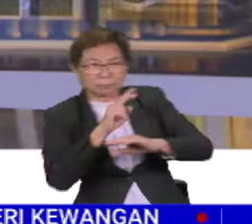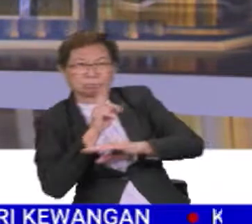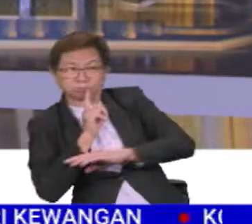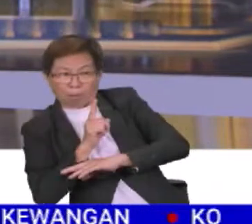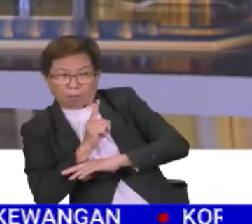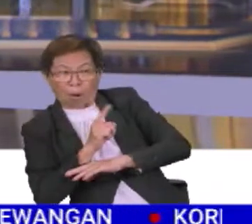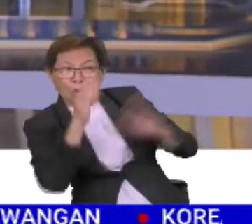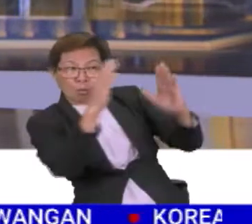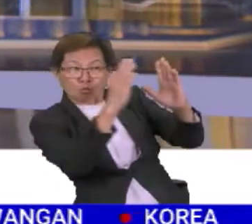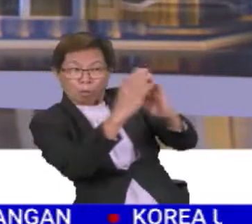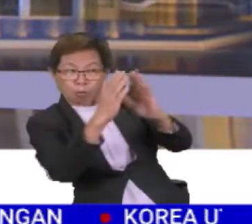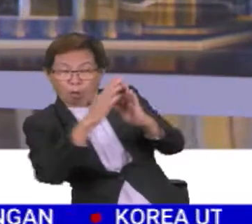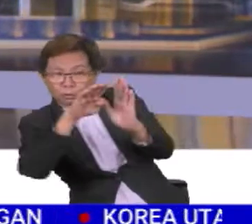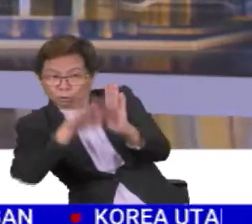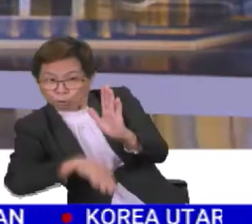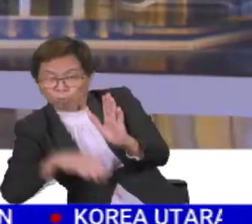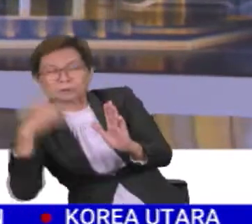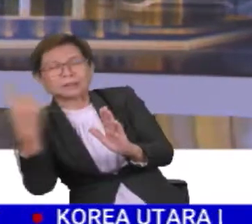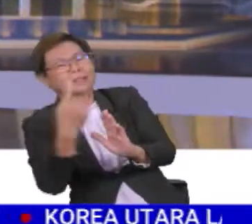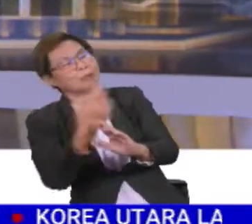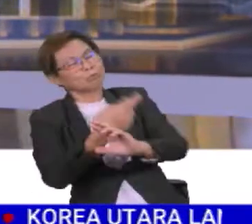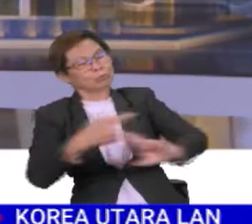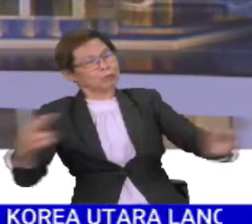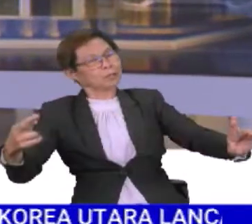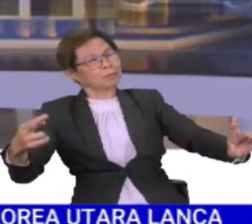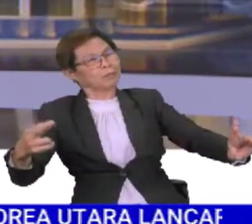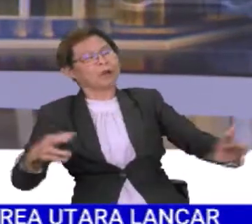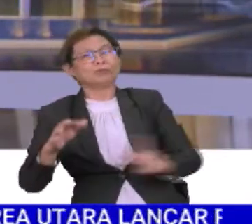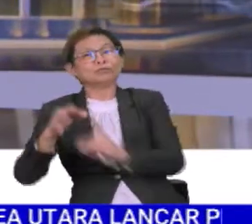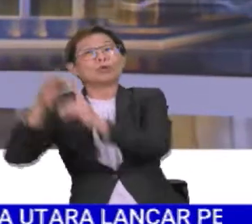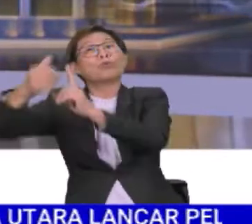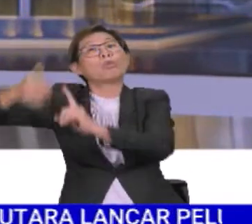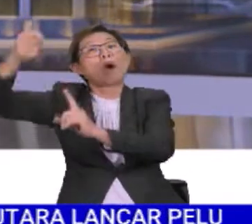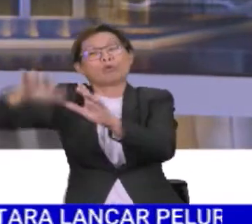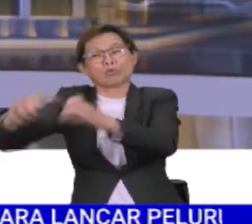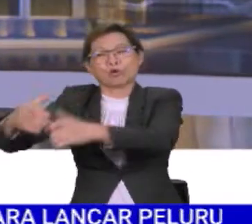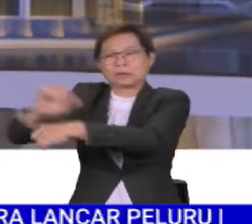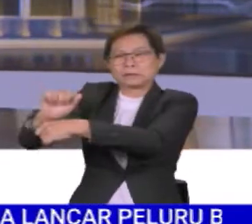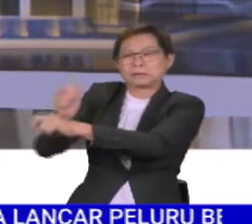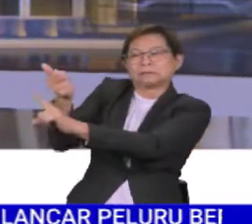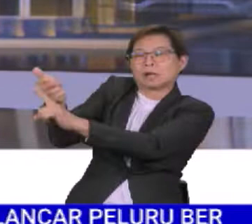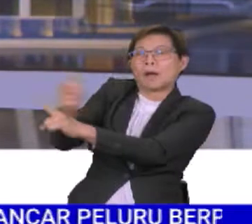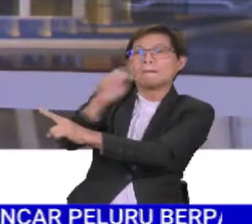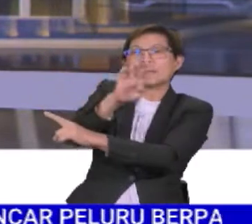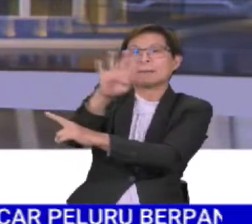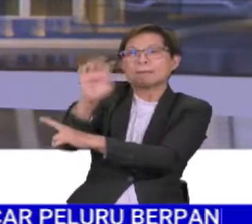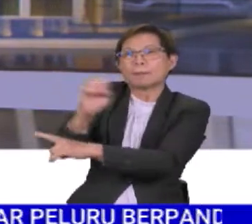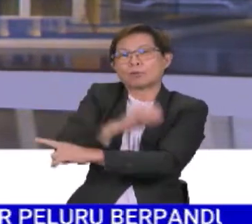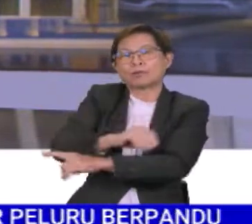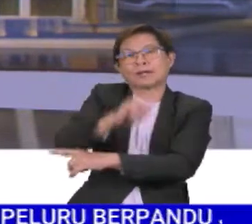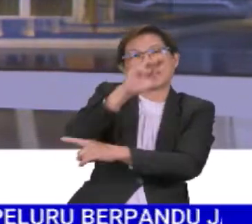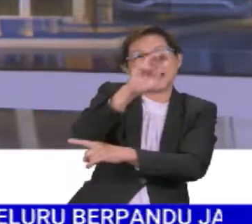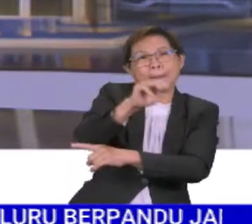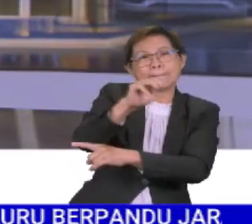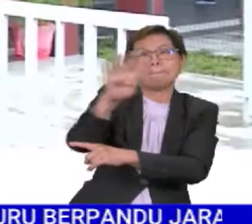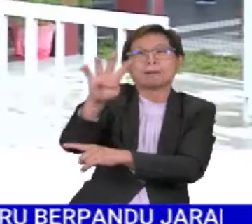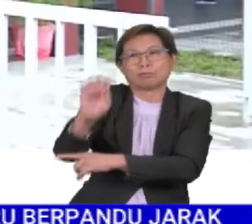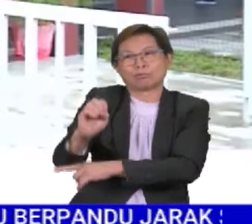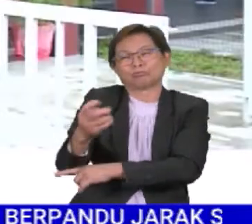bakalan rumah mampu milik senjata tersedia terutama golongan bekerja sendiri di 40 dan m40